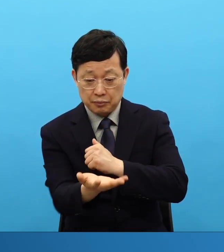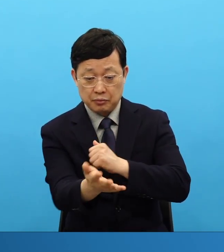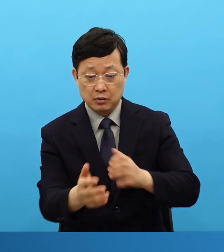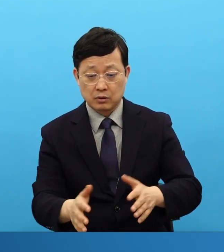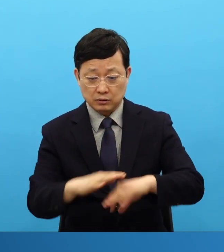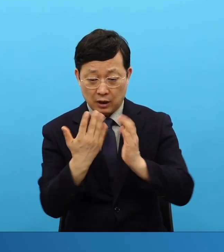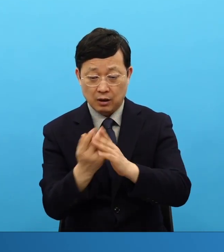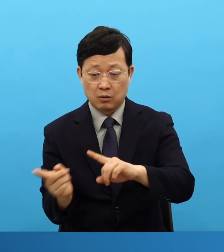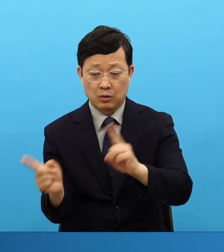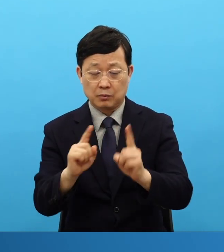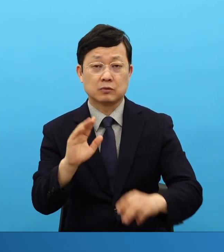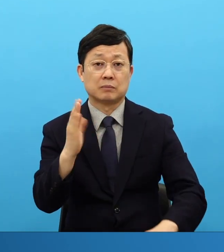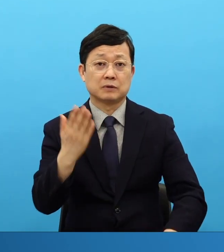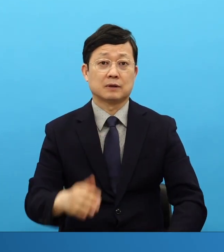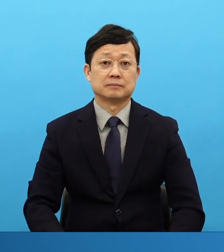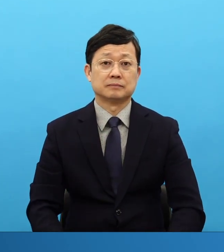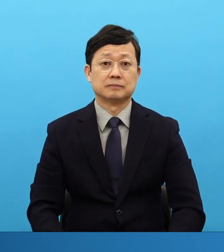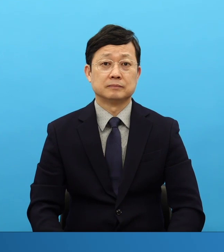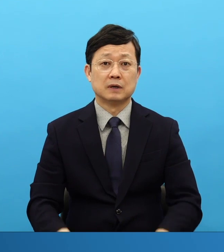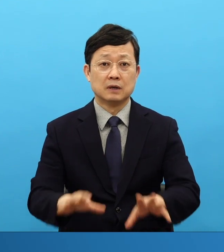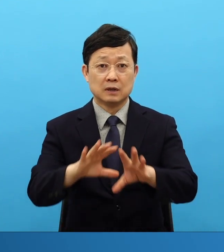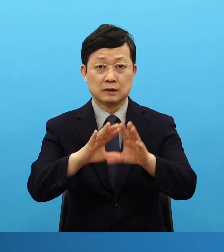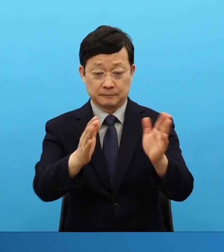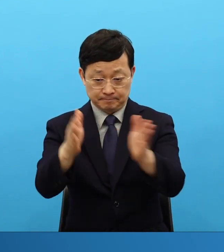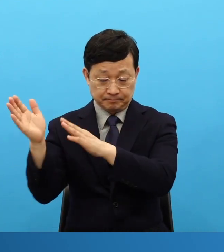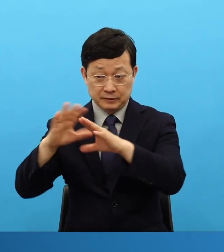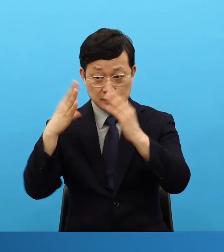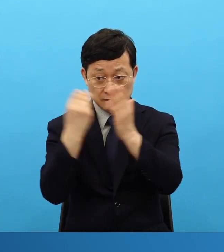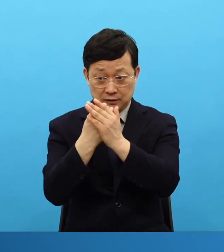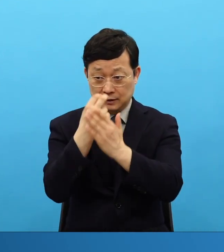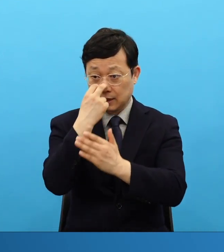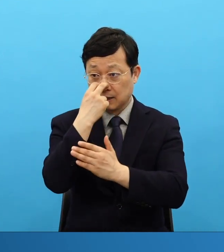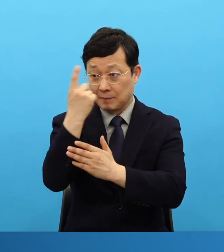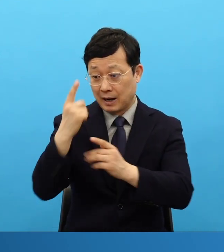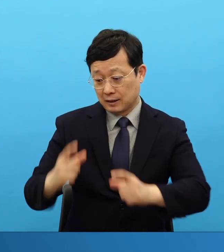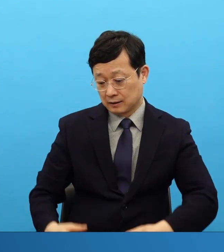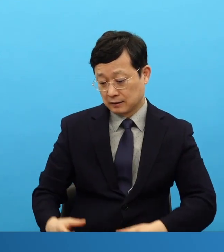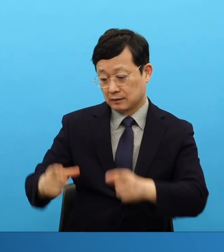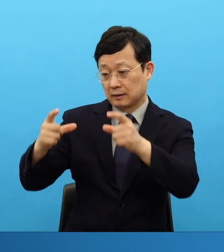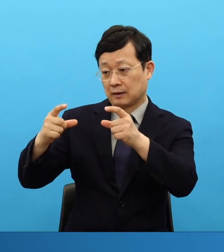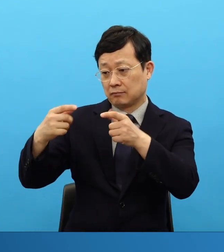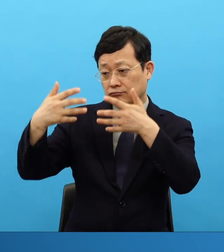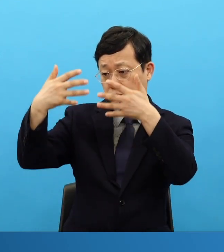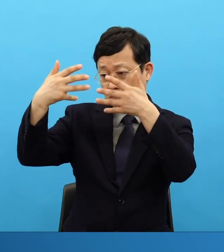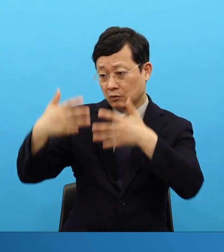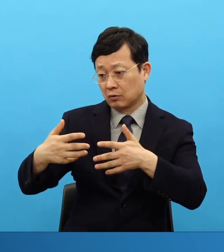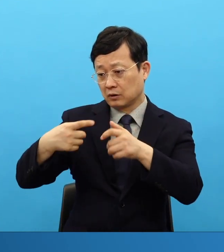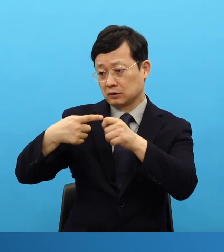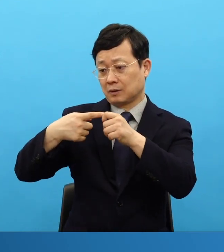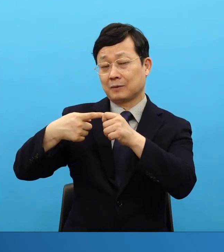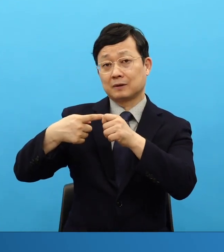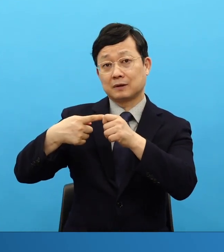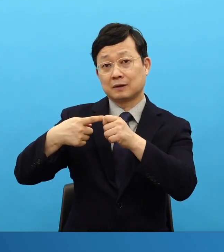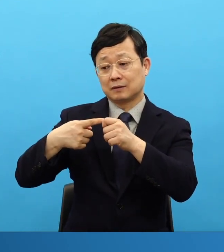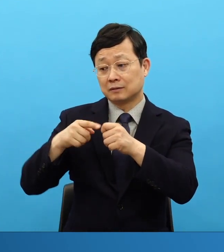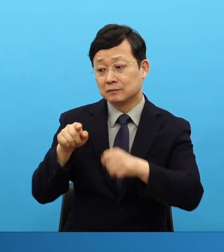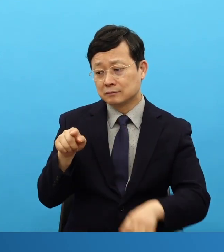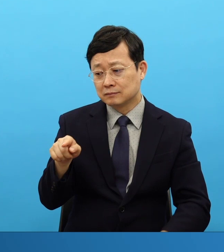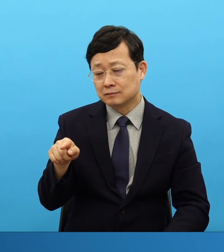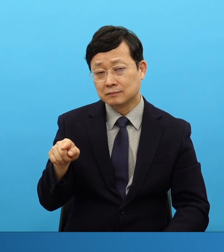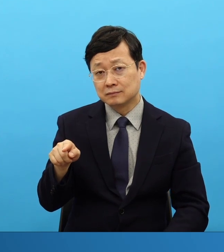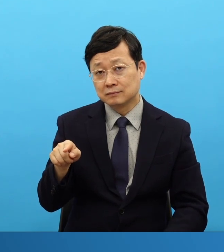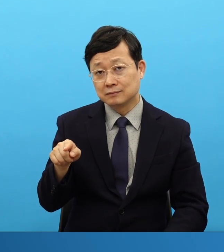기억해야 됩니다. You must remember this. 절대망대의 첫째 조건이 뭔고 하니까. Then what is the first condition to raise up these absolute partisans?